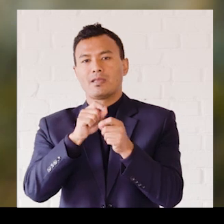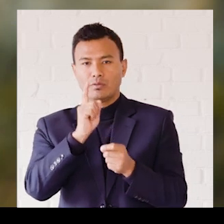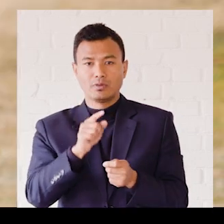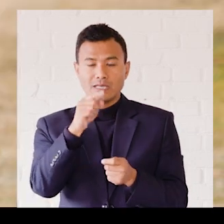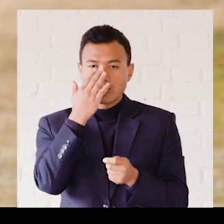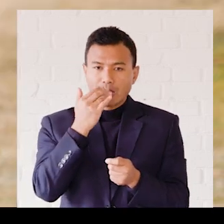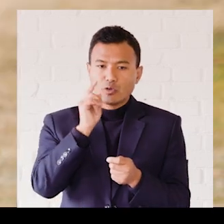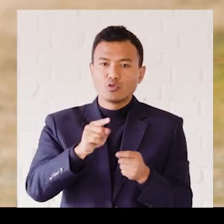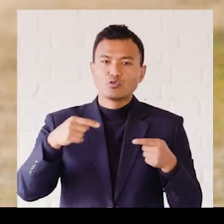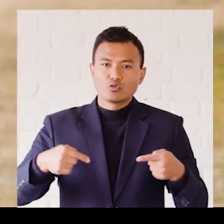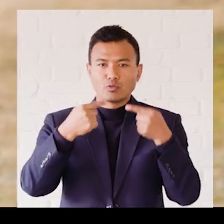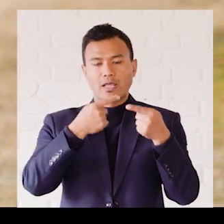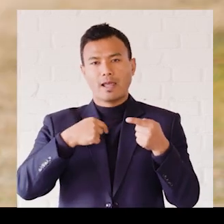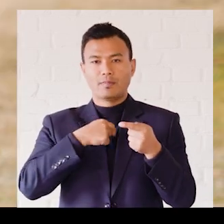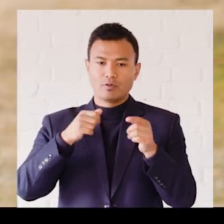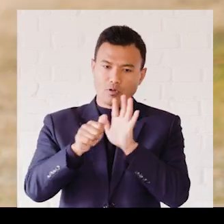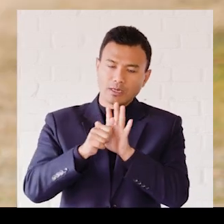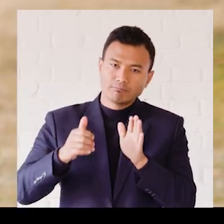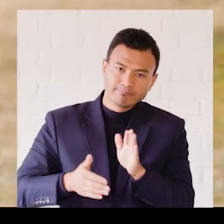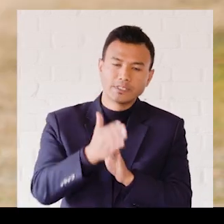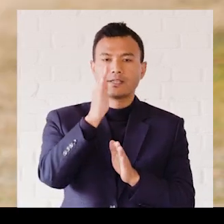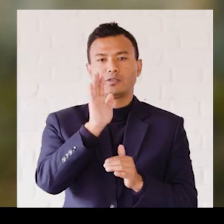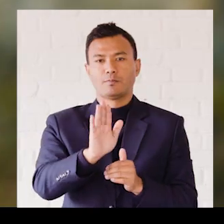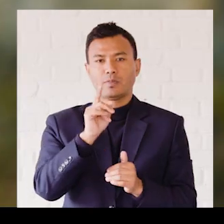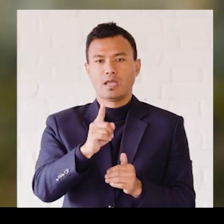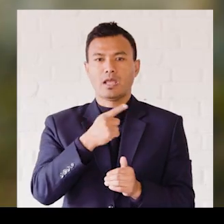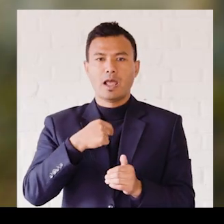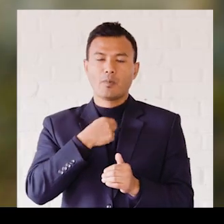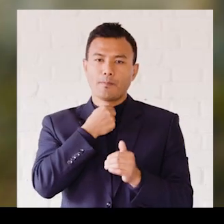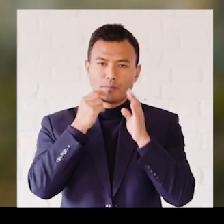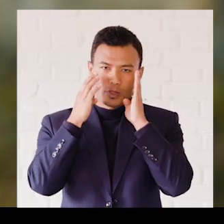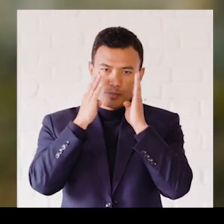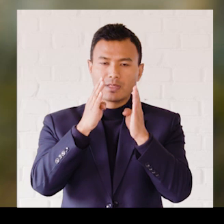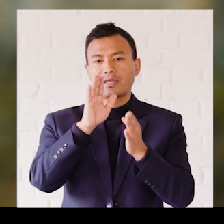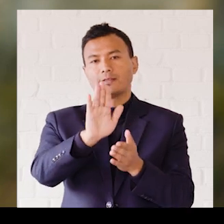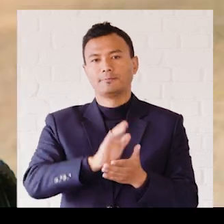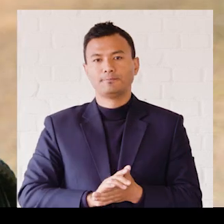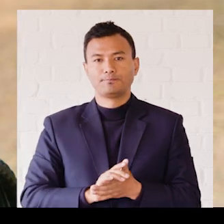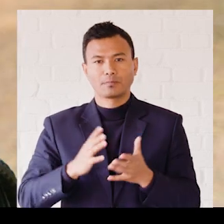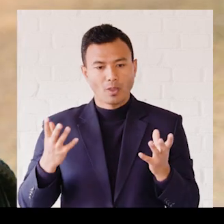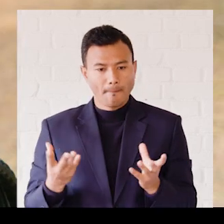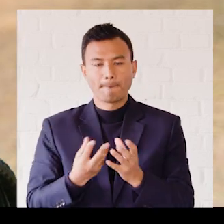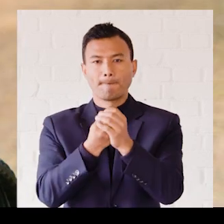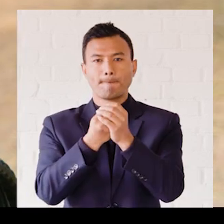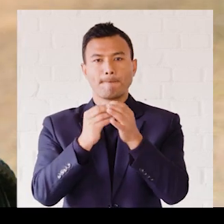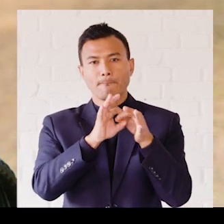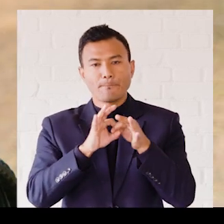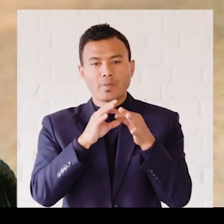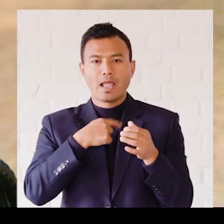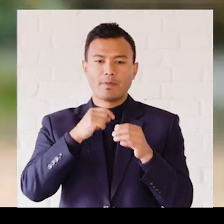छौँ। यस चुनौतीलाई हामी चिर्दै अगाडि बढ्ने छौँ, यही हाम्रो प्रतिबद्धता छ। Collectively we can